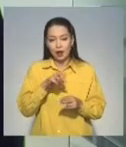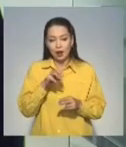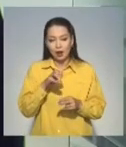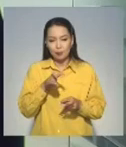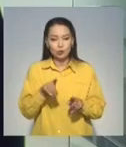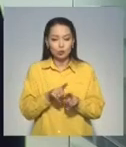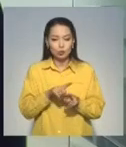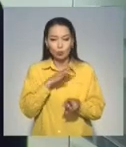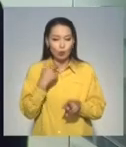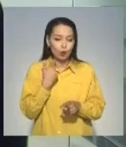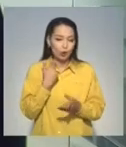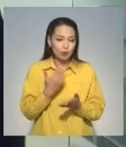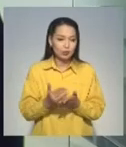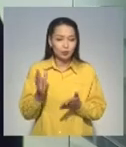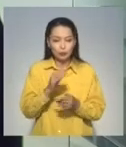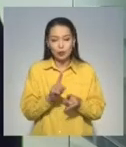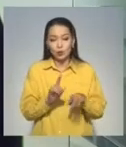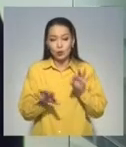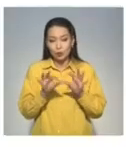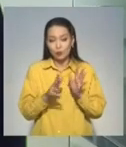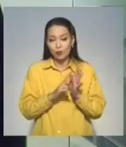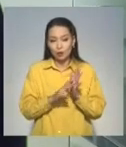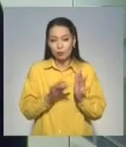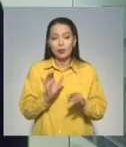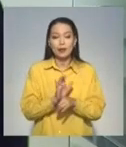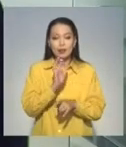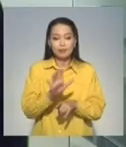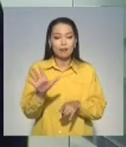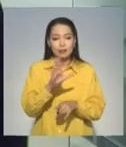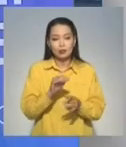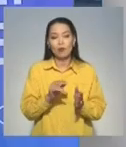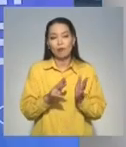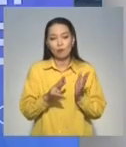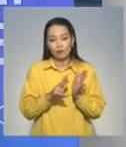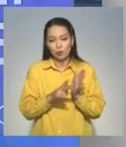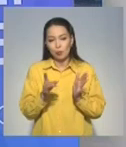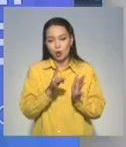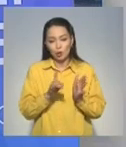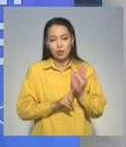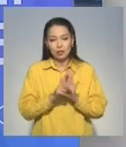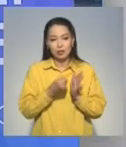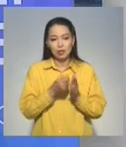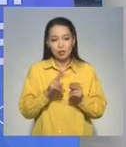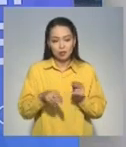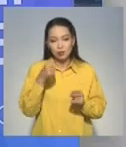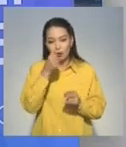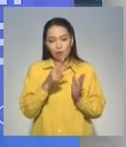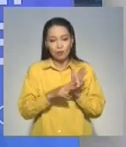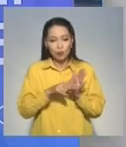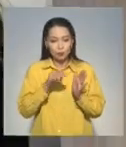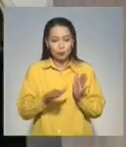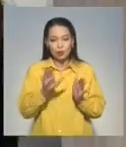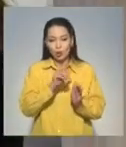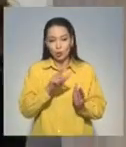к обучению должников из 100 экспертов мы отберем 80 и отправим 8 регионов страны до конца года они должны обучить 80 тысяч